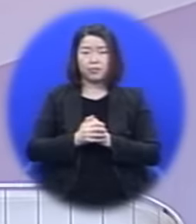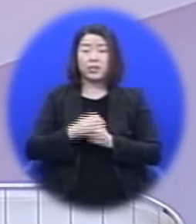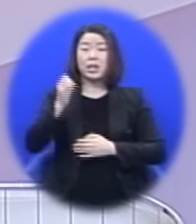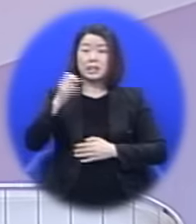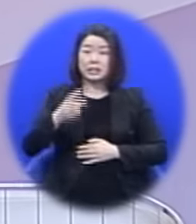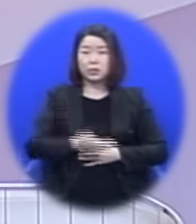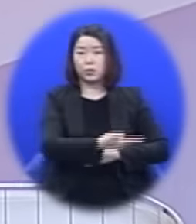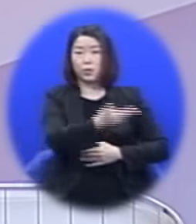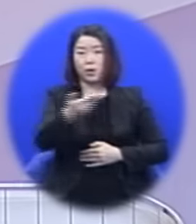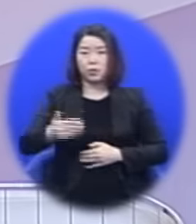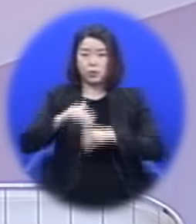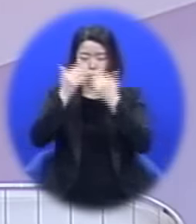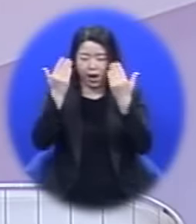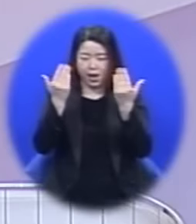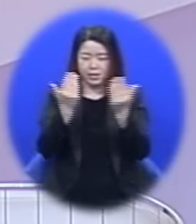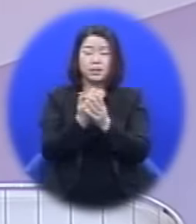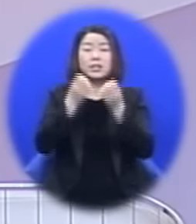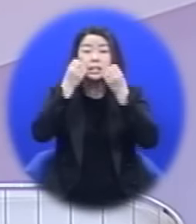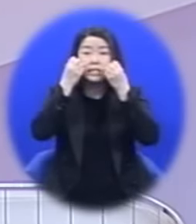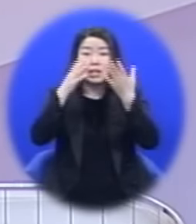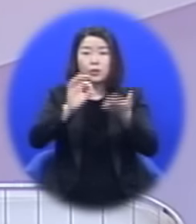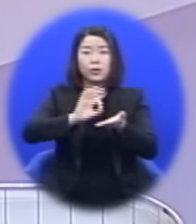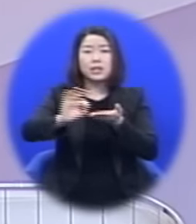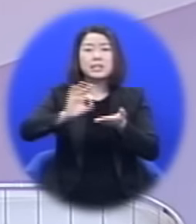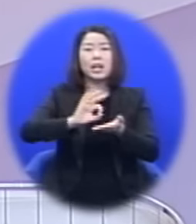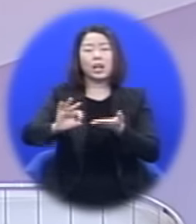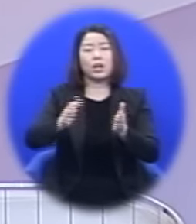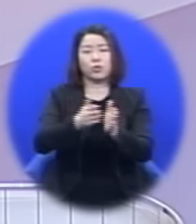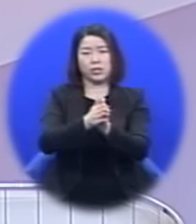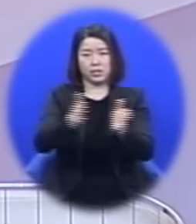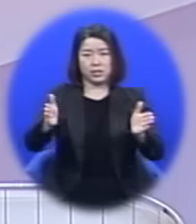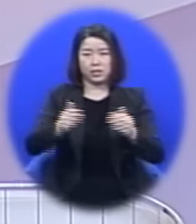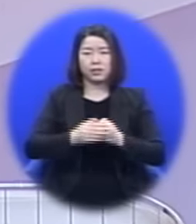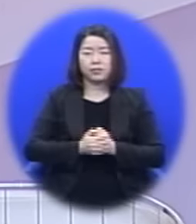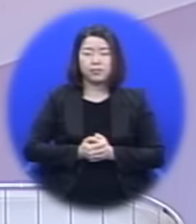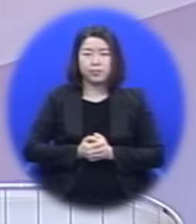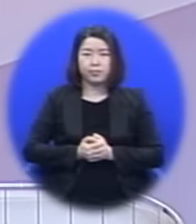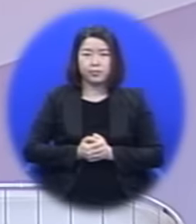그리고 여러분을 완전히 새롭게 쓰시기 시작합니다.